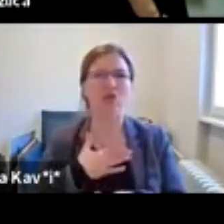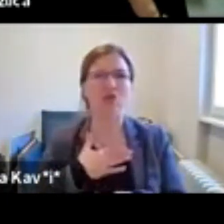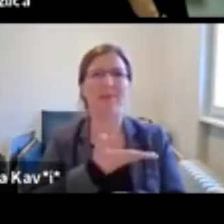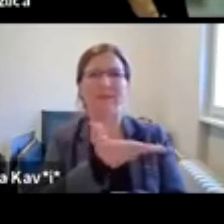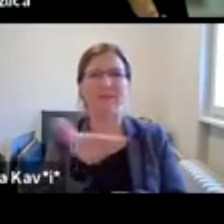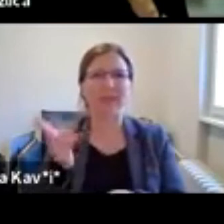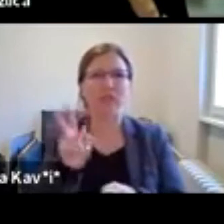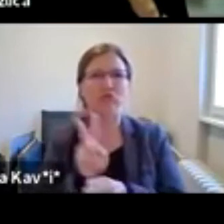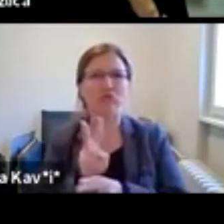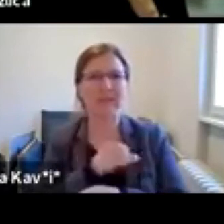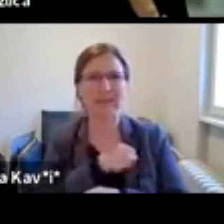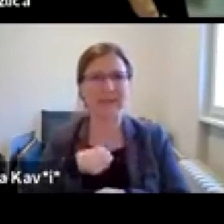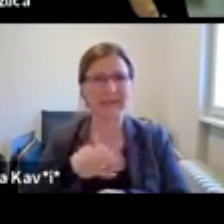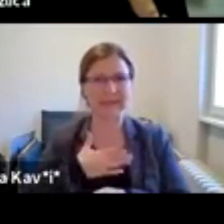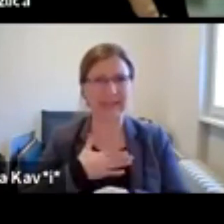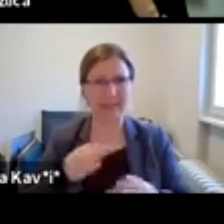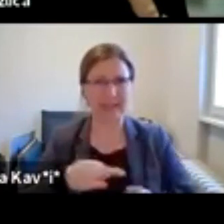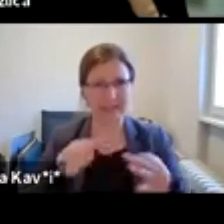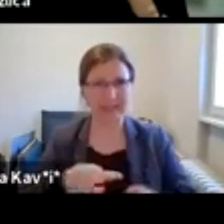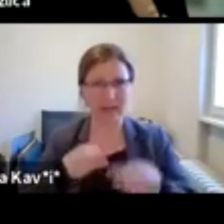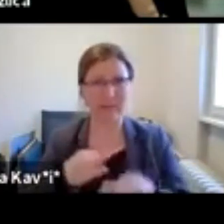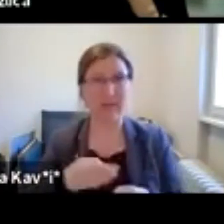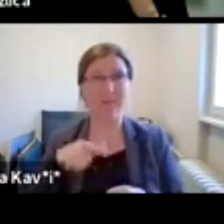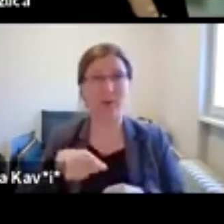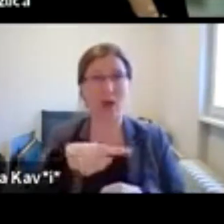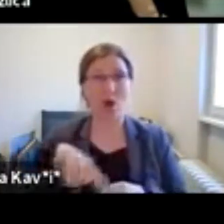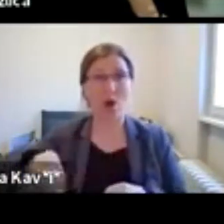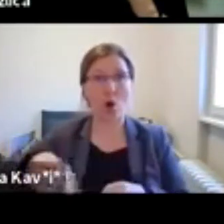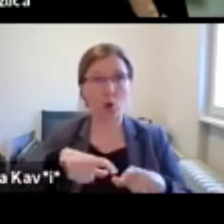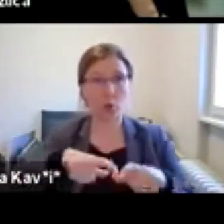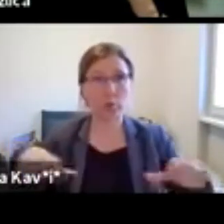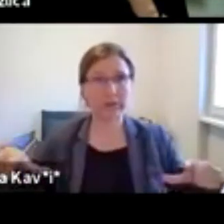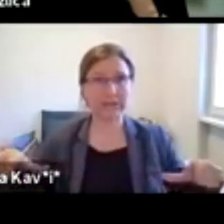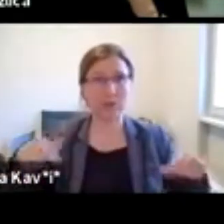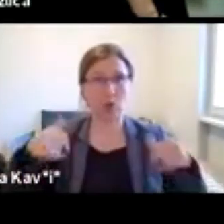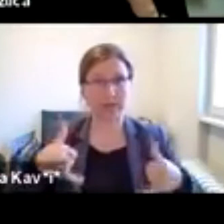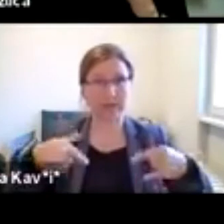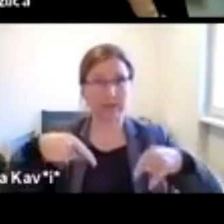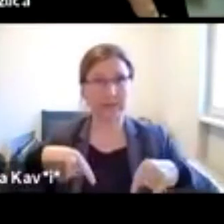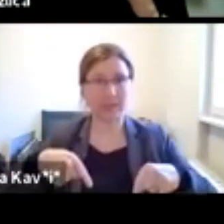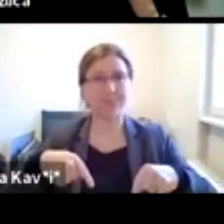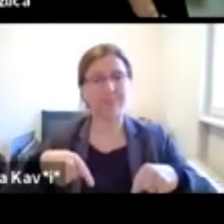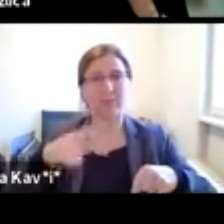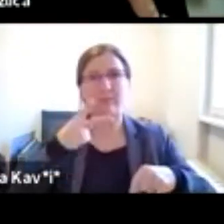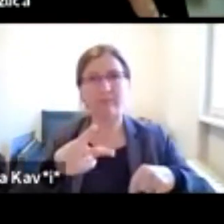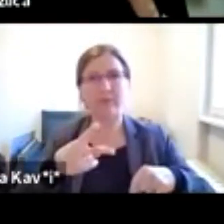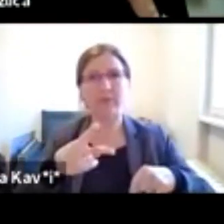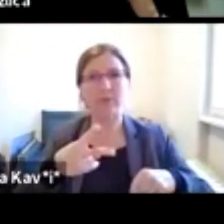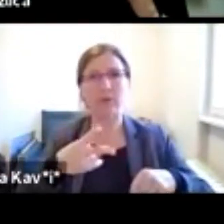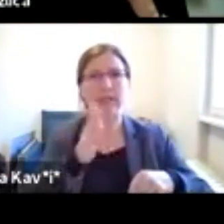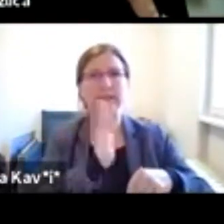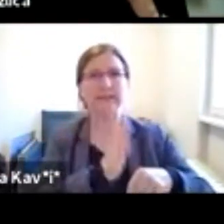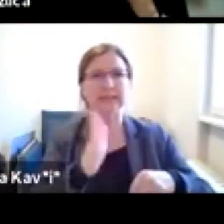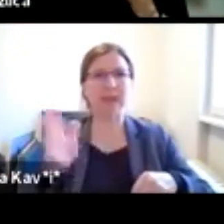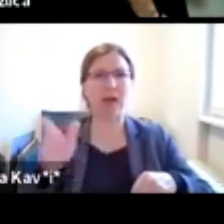zdravlje. Ovaj okrugli stol danas pokazao je da svaka osoba